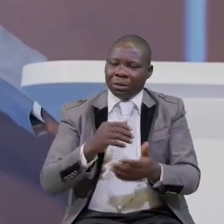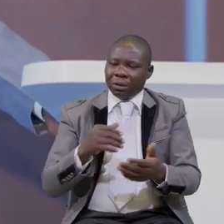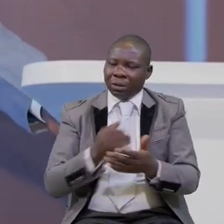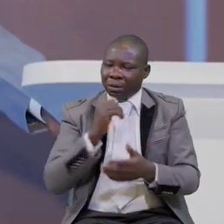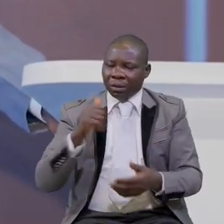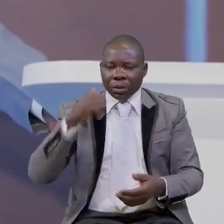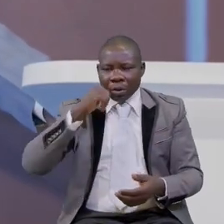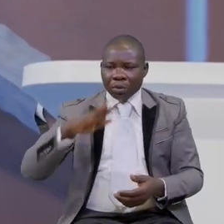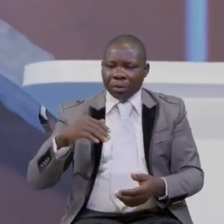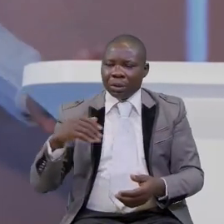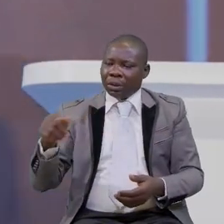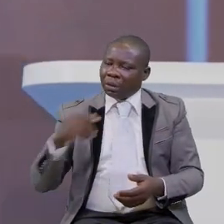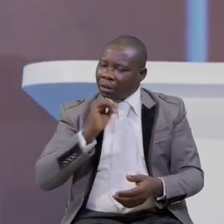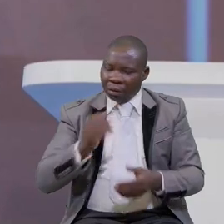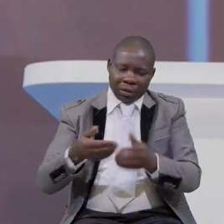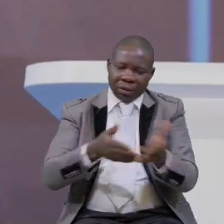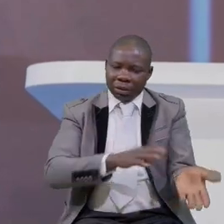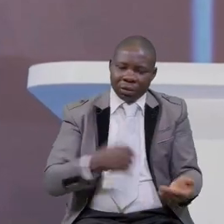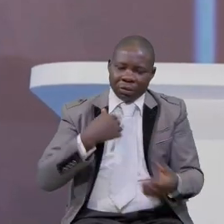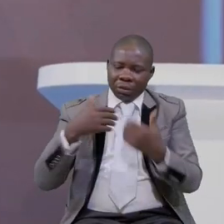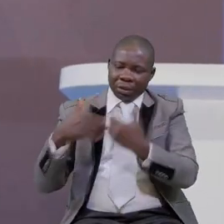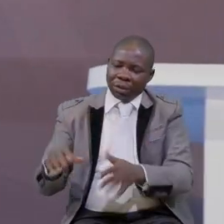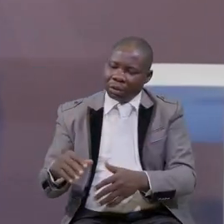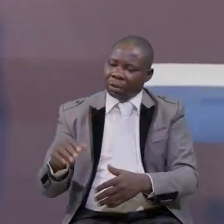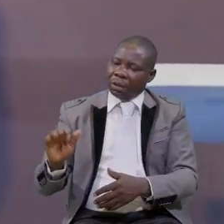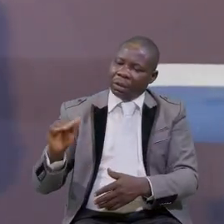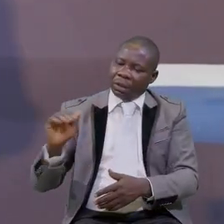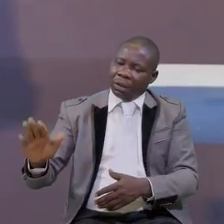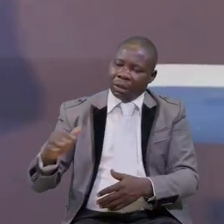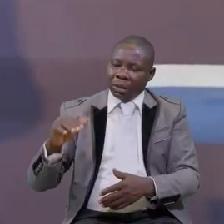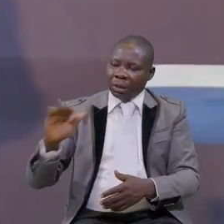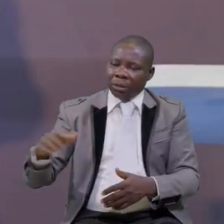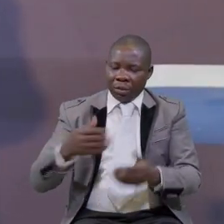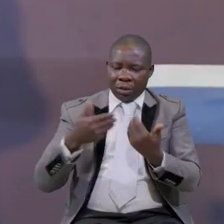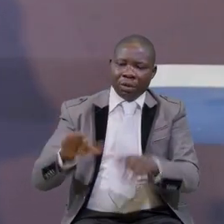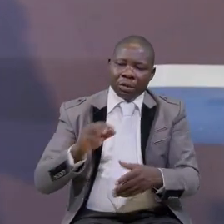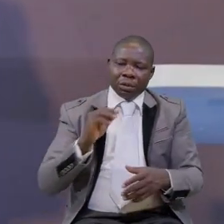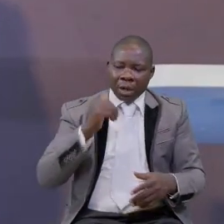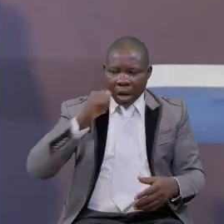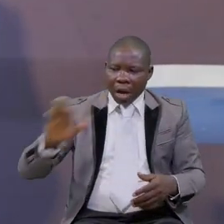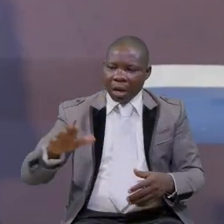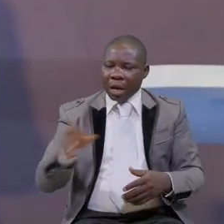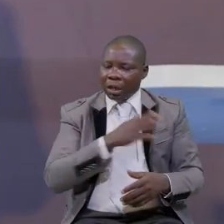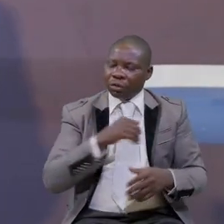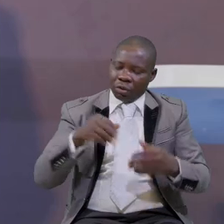partie. Nous l'avons perdue. Et tu mets une pierre là-bas. Tu dis au revoir.